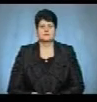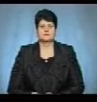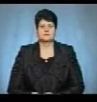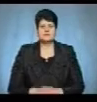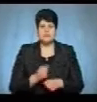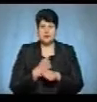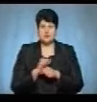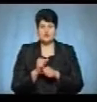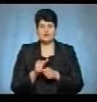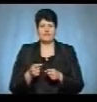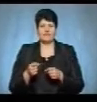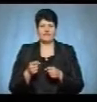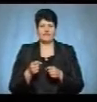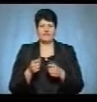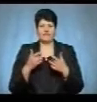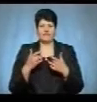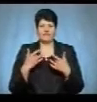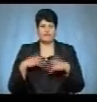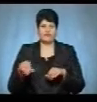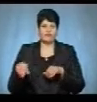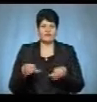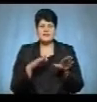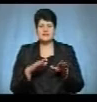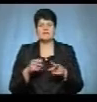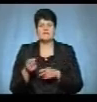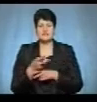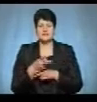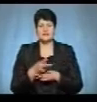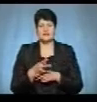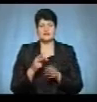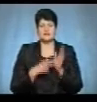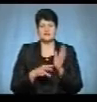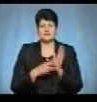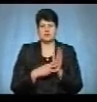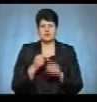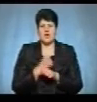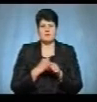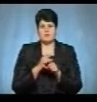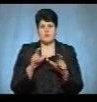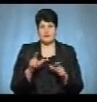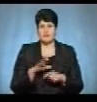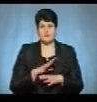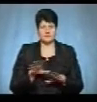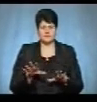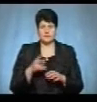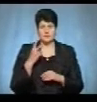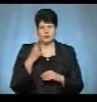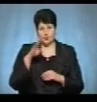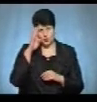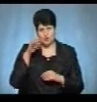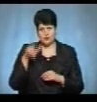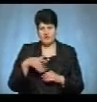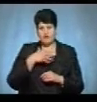Примусове виселення 78-ї аптеки з приміщення на Руській у Тернополі не відбулося. Двоє чоловіків у